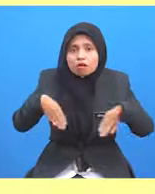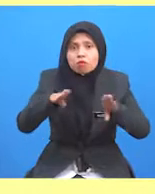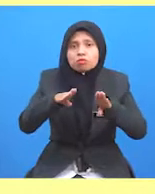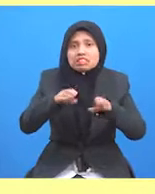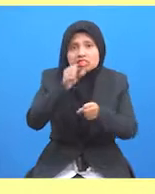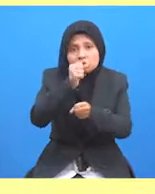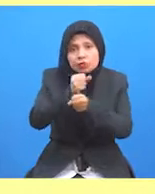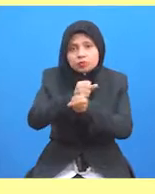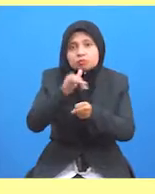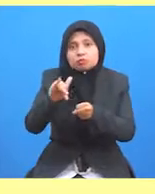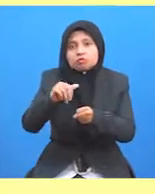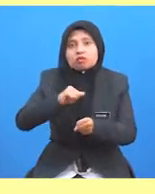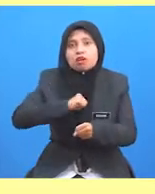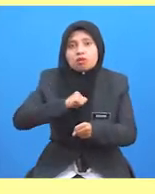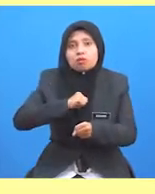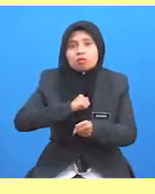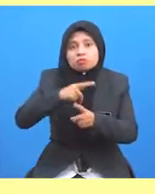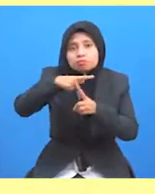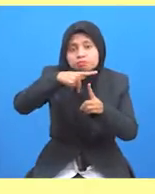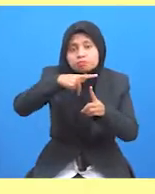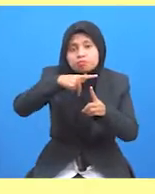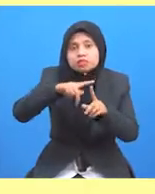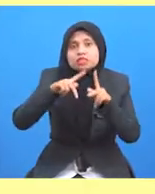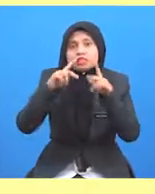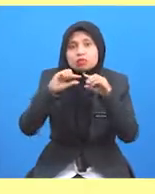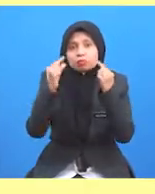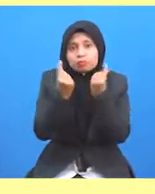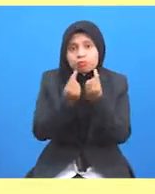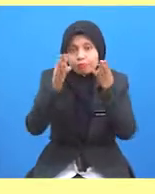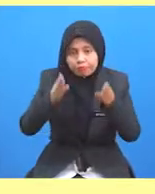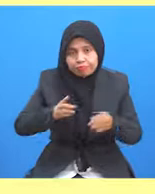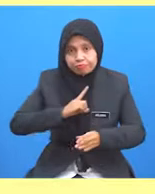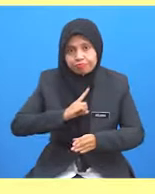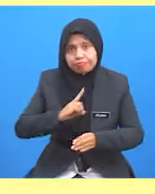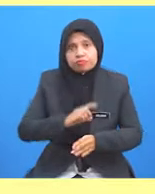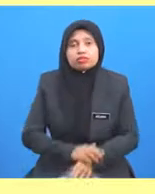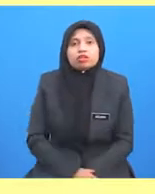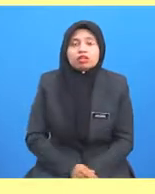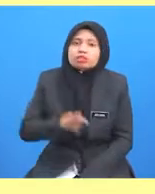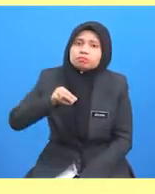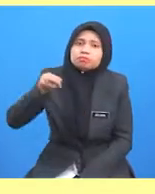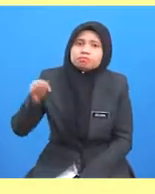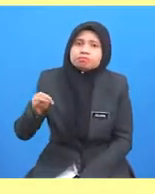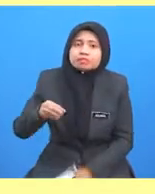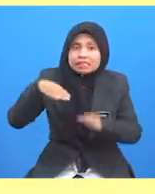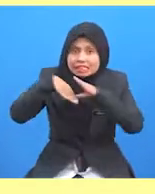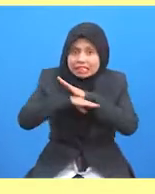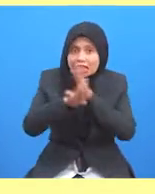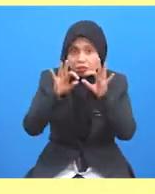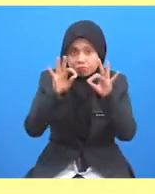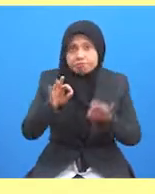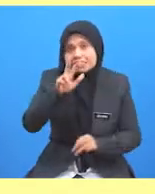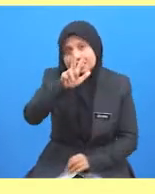kalangan orang Islam. Murid-murid, dalam ayat 33 surah Fussilat ini terdapat